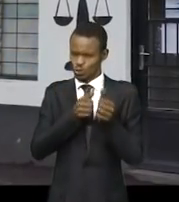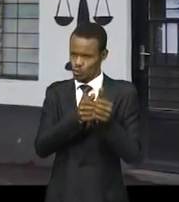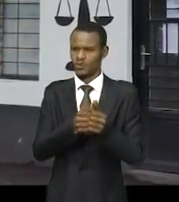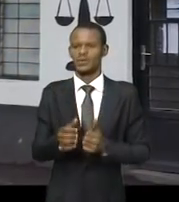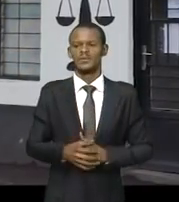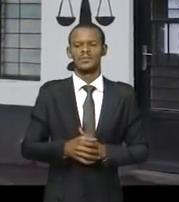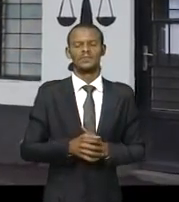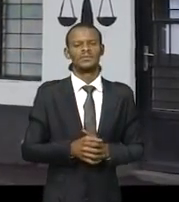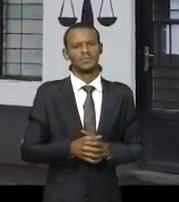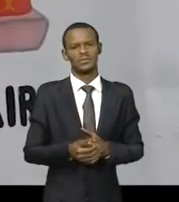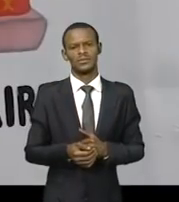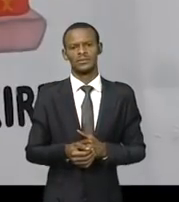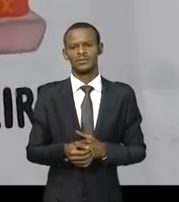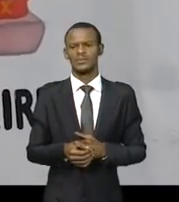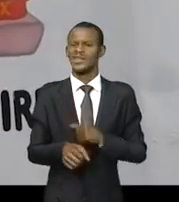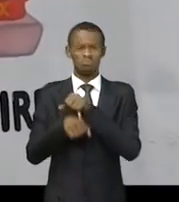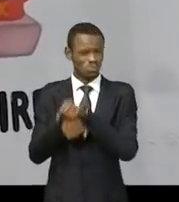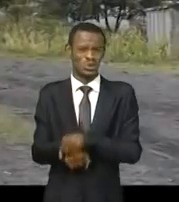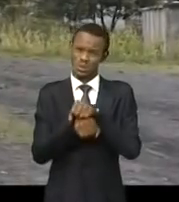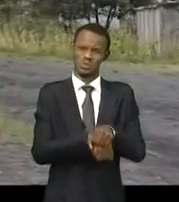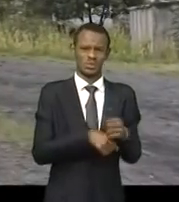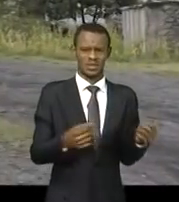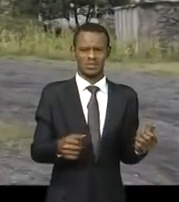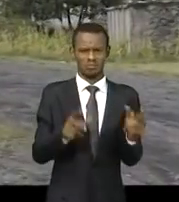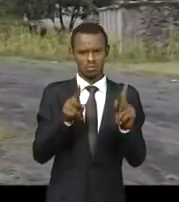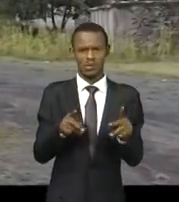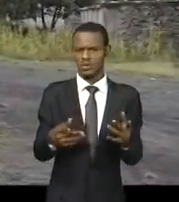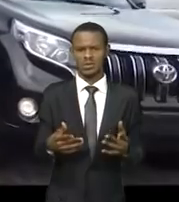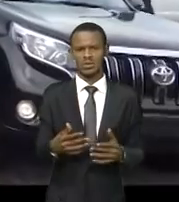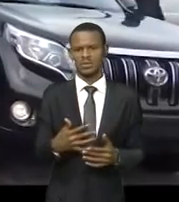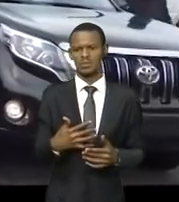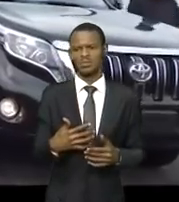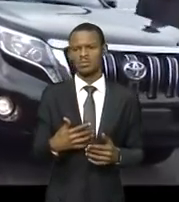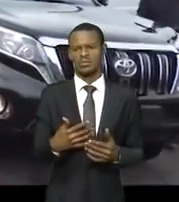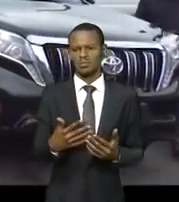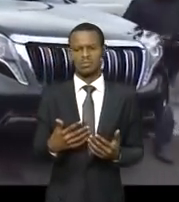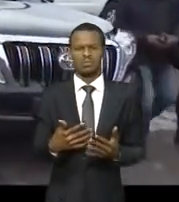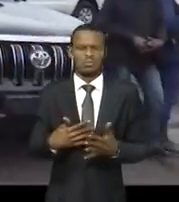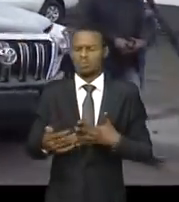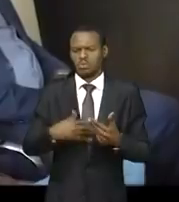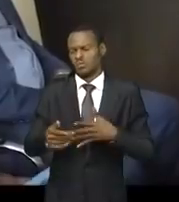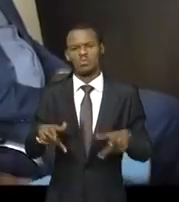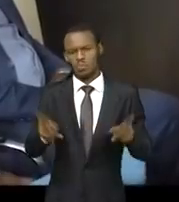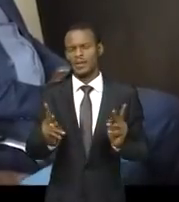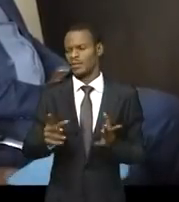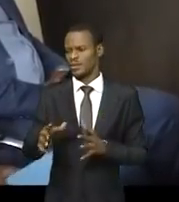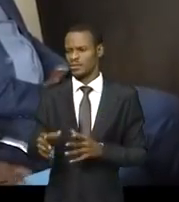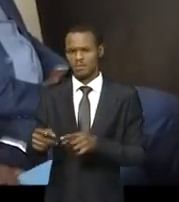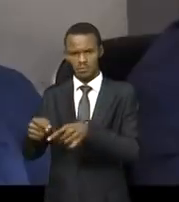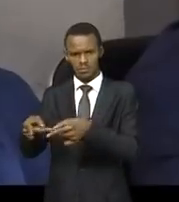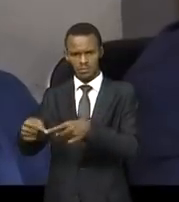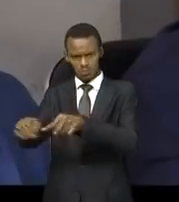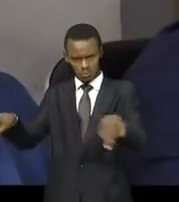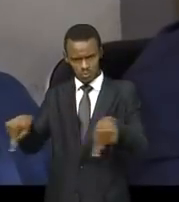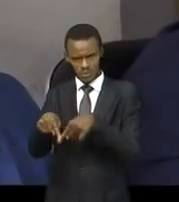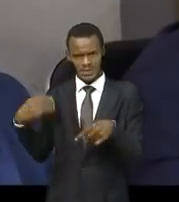C'est devenu monnaie courante. Des individus s'arrogent le droit de spolier de terrains du domaine public de l'État. Le phénomène a